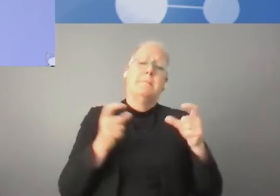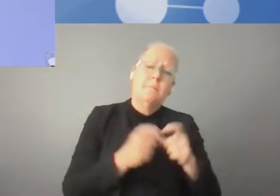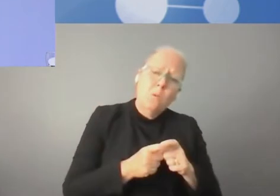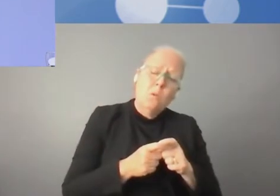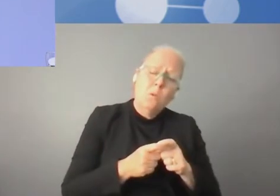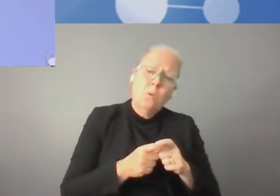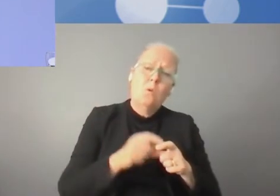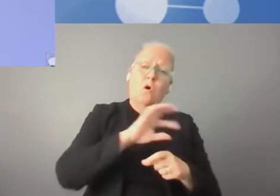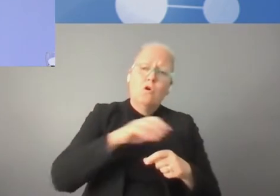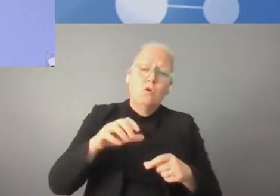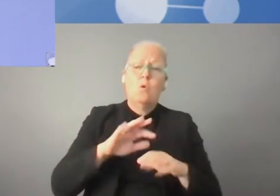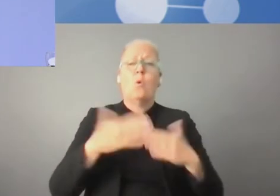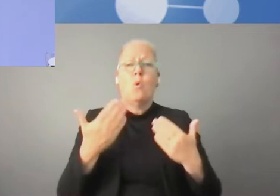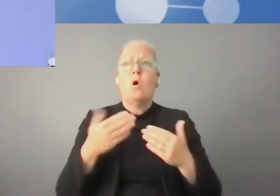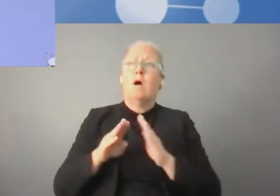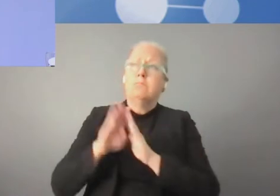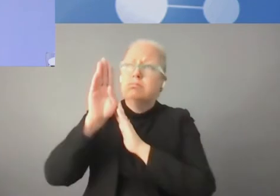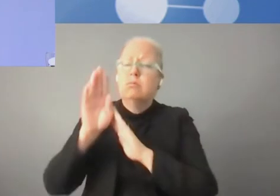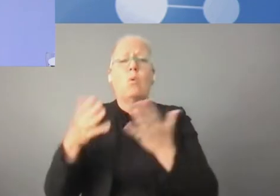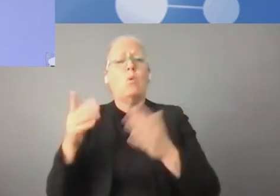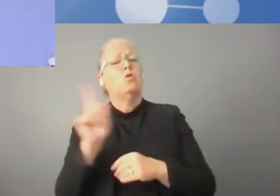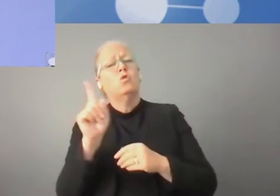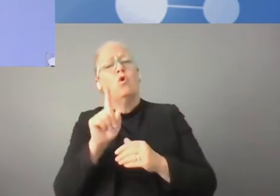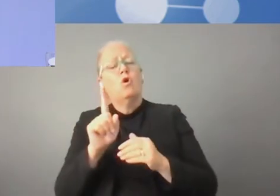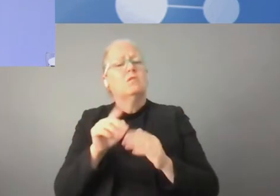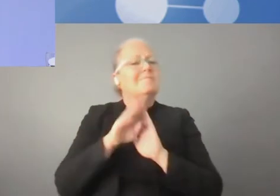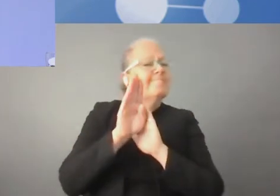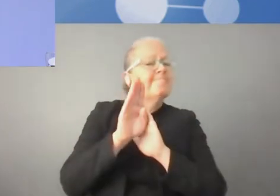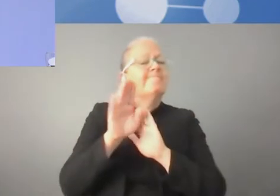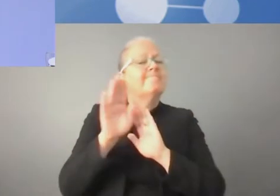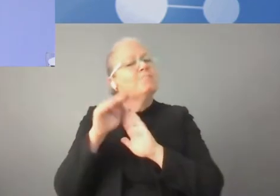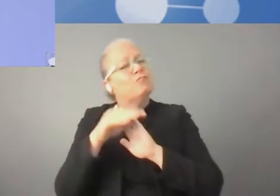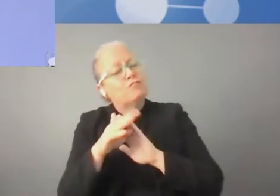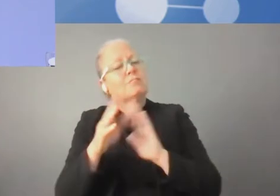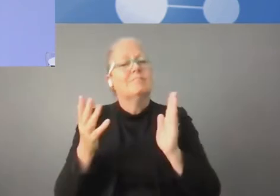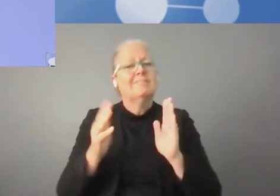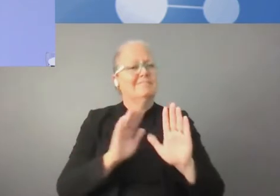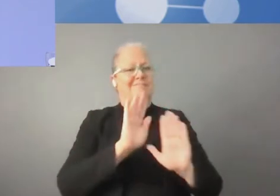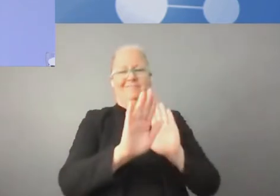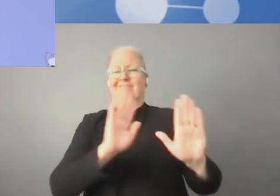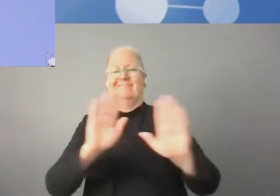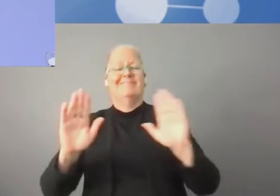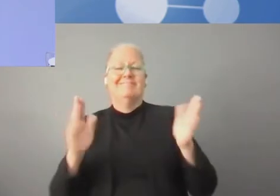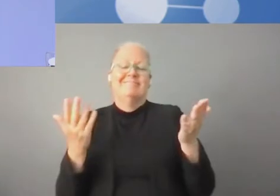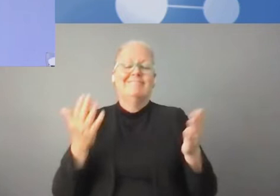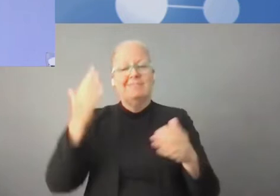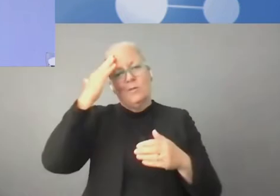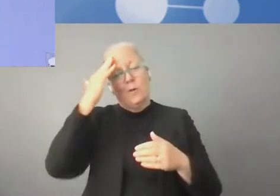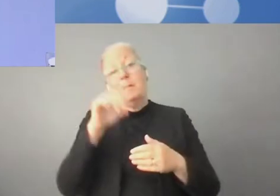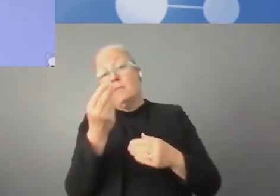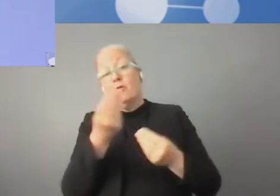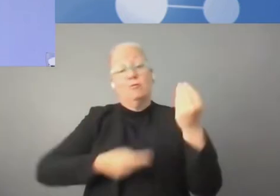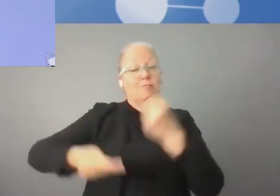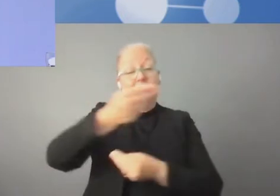更加的积极的控制着我们整个经济的发展，包括对发达国家、发展中国家都是一样。